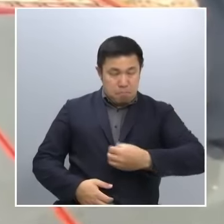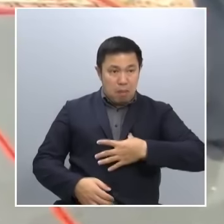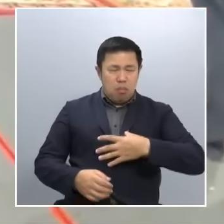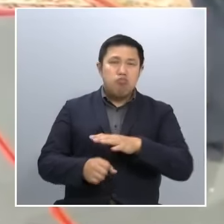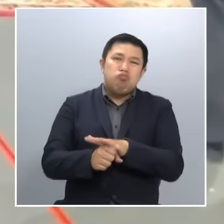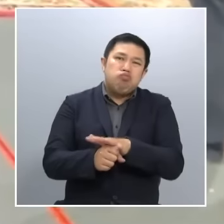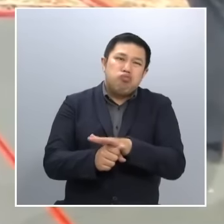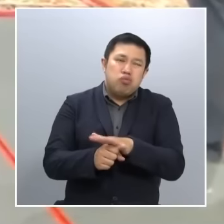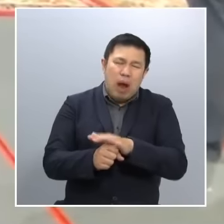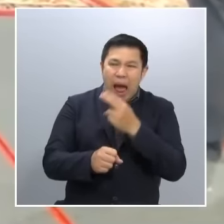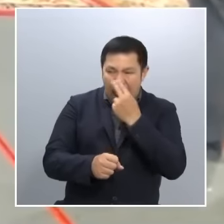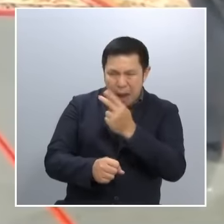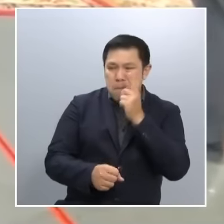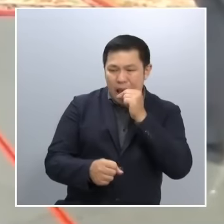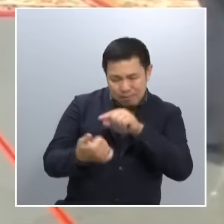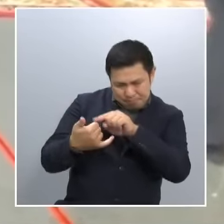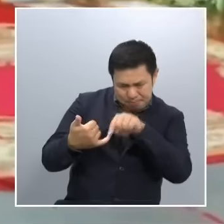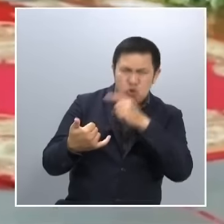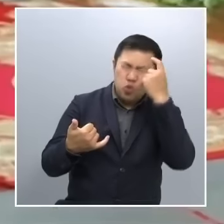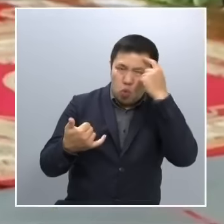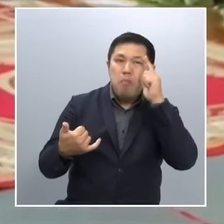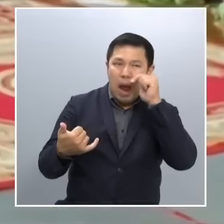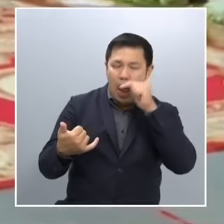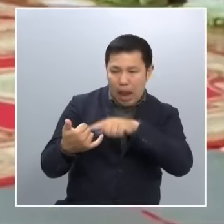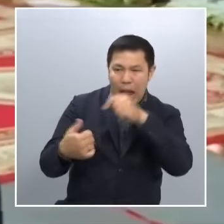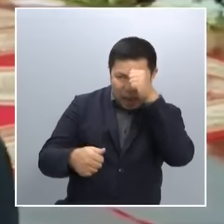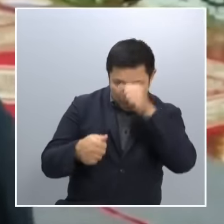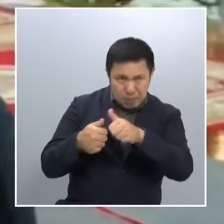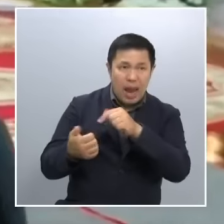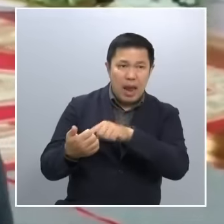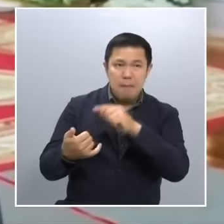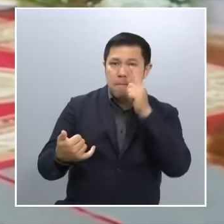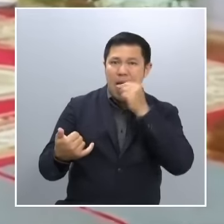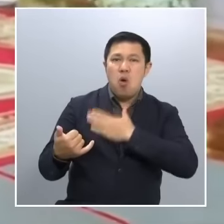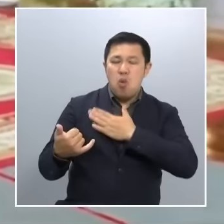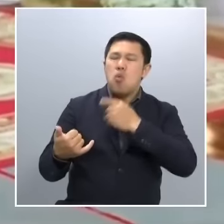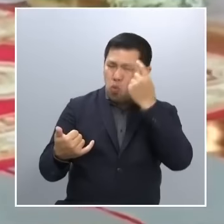ก็ยังเห็นศพของแม่อยู่ทำให้ตนเองจำได้ว่านี่คือแ